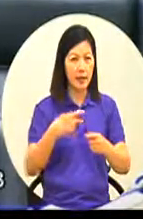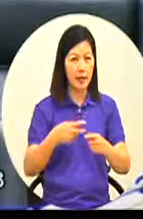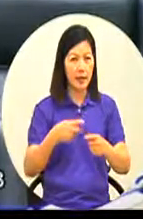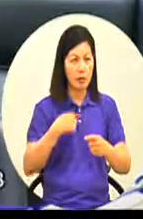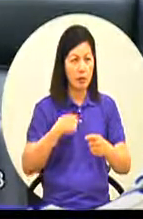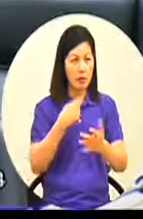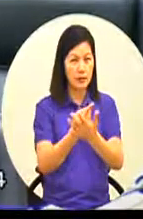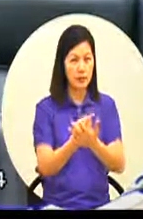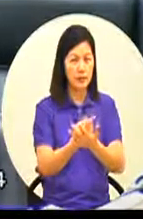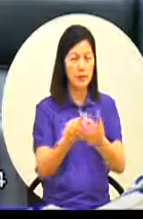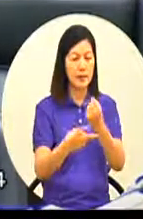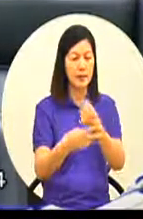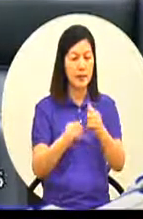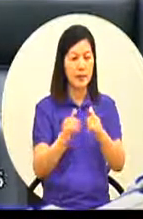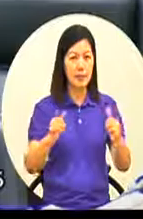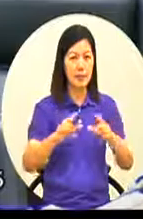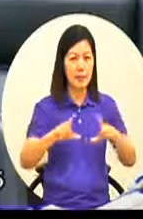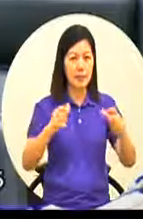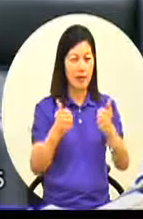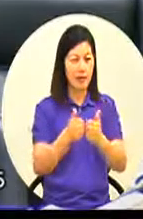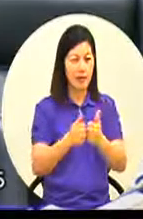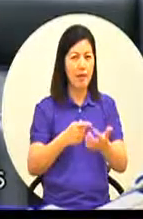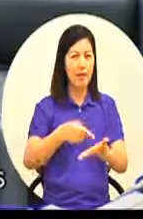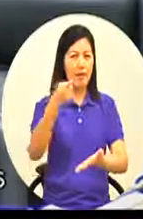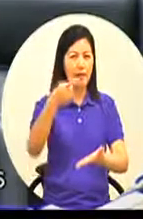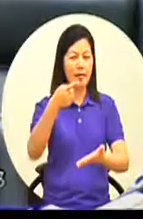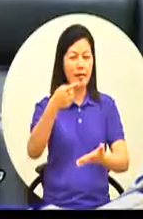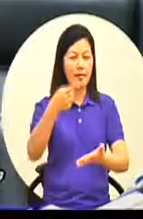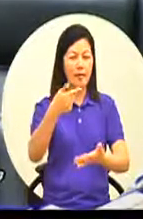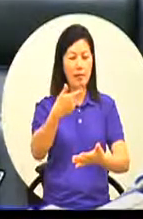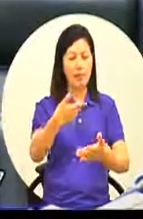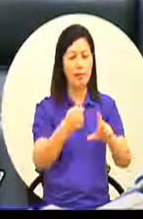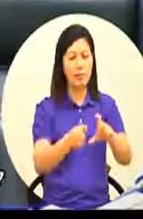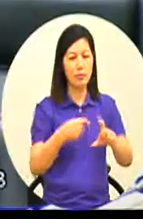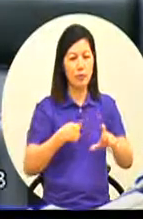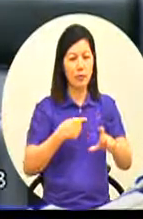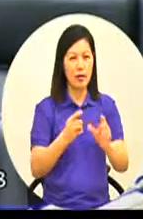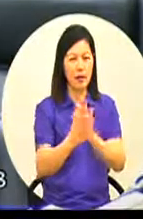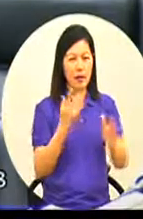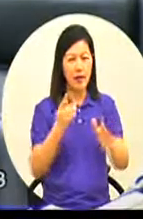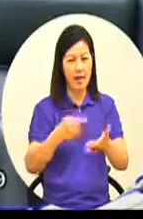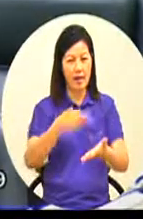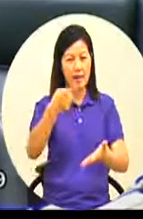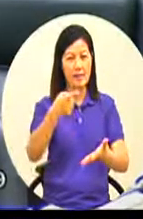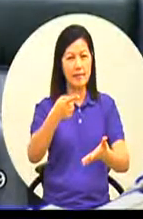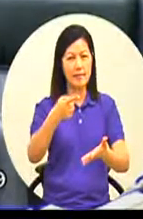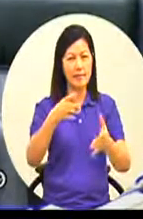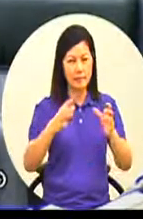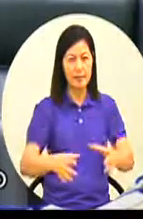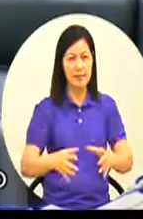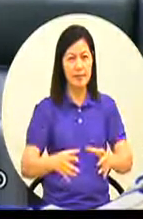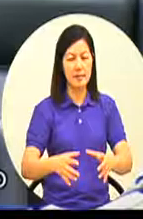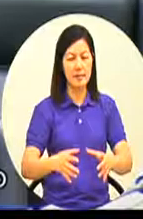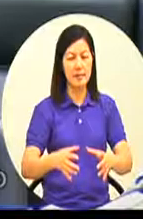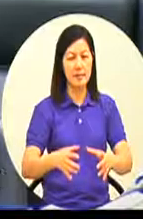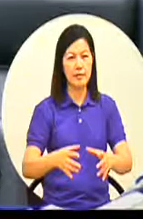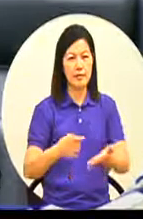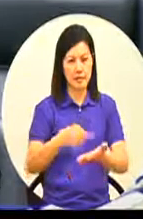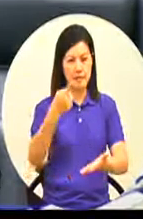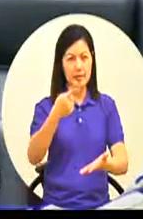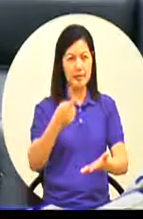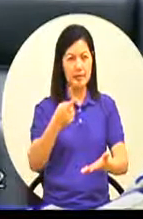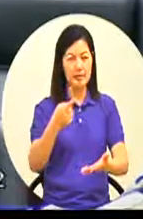一道里民大会，我哩哭啦，六个区多办一道里民大会啊。多一个你办过里民大会安尼俩，啊，迄